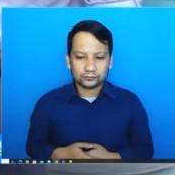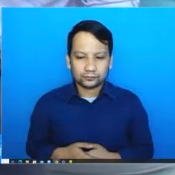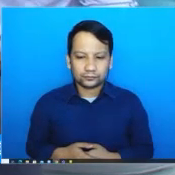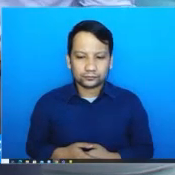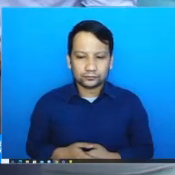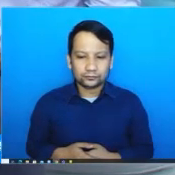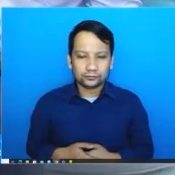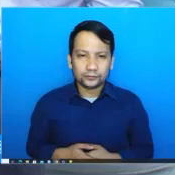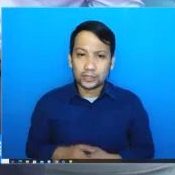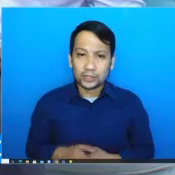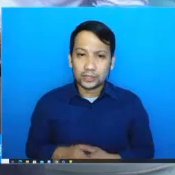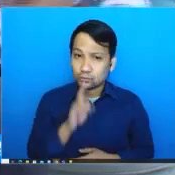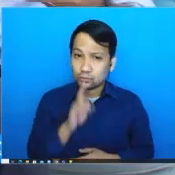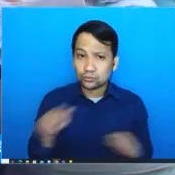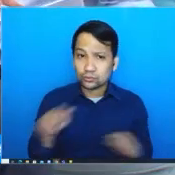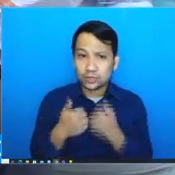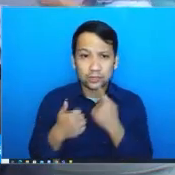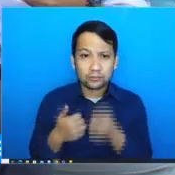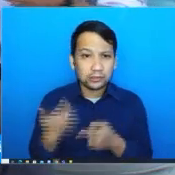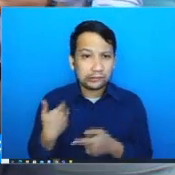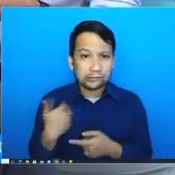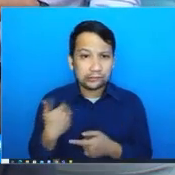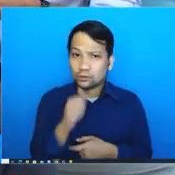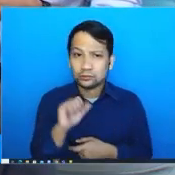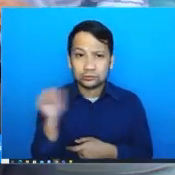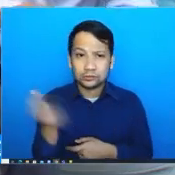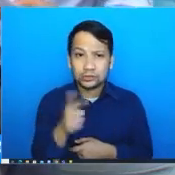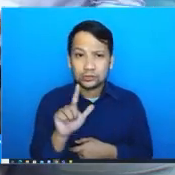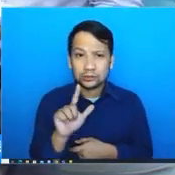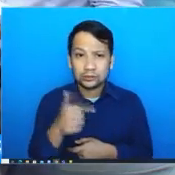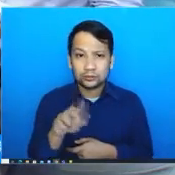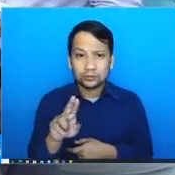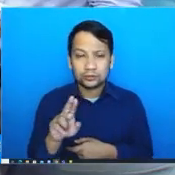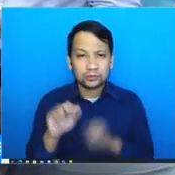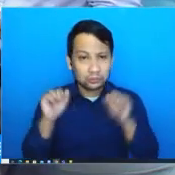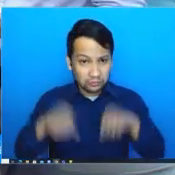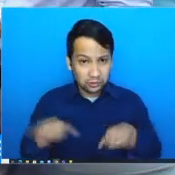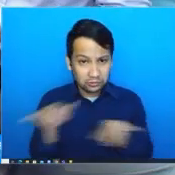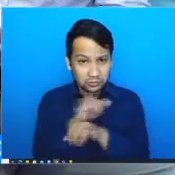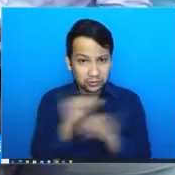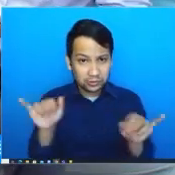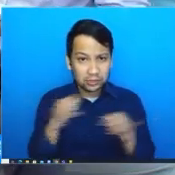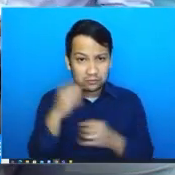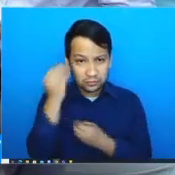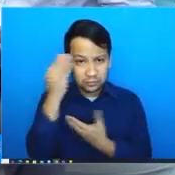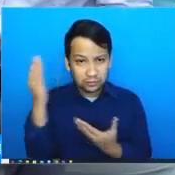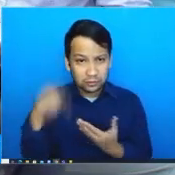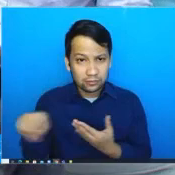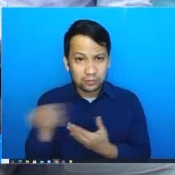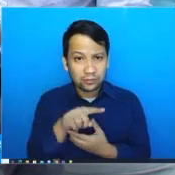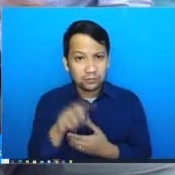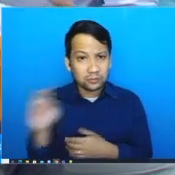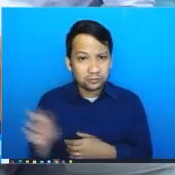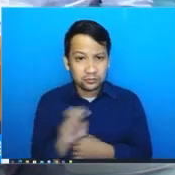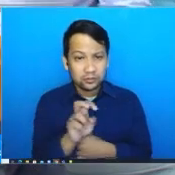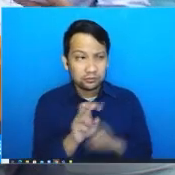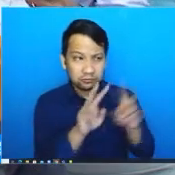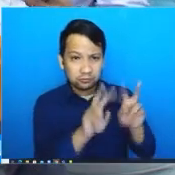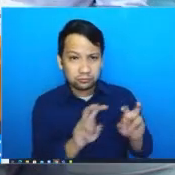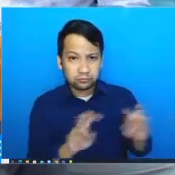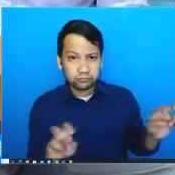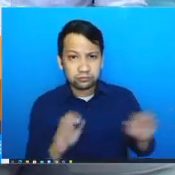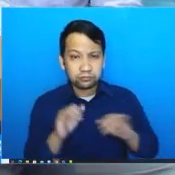dito ay hindi lahat ng mga LGU ay pare-pareho ang kakayahan para mag-screen ng mga travelers o mga pumapasok sa kanilang mga lugar